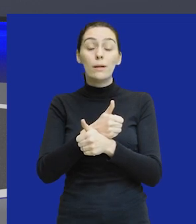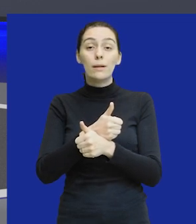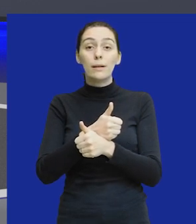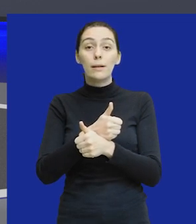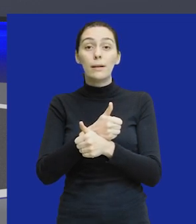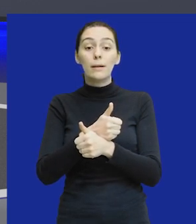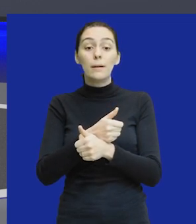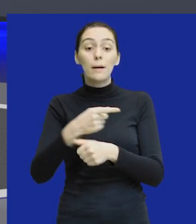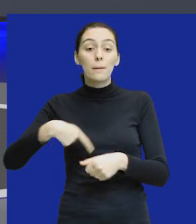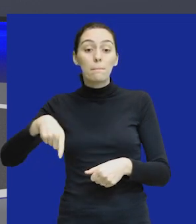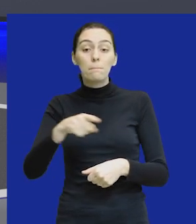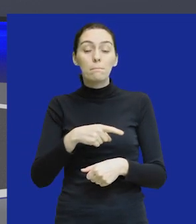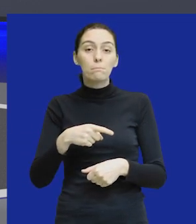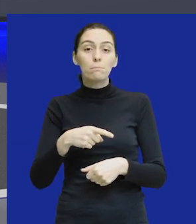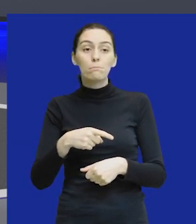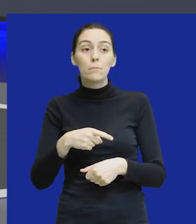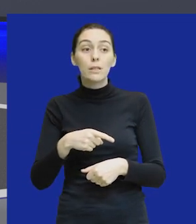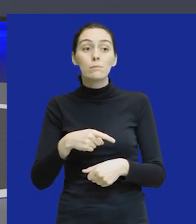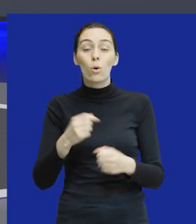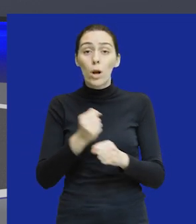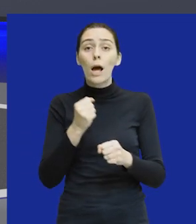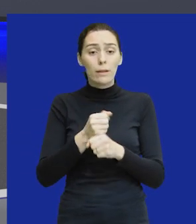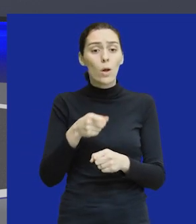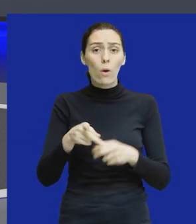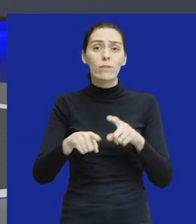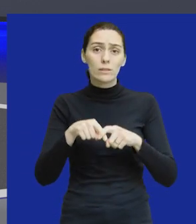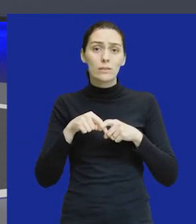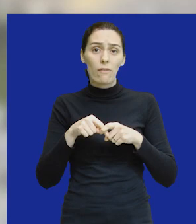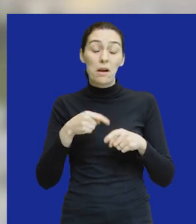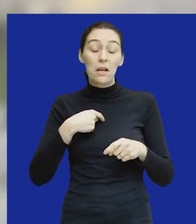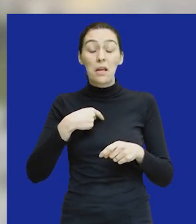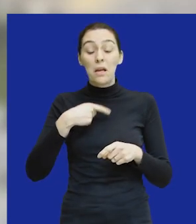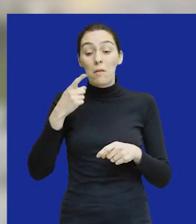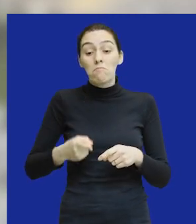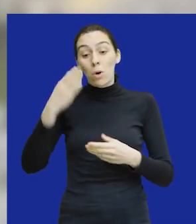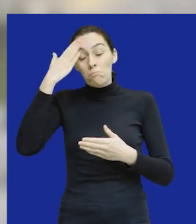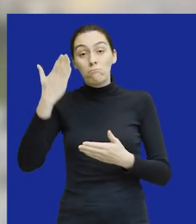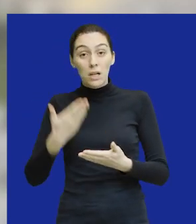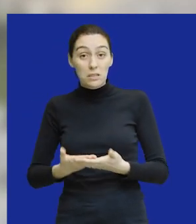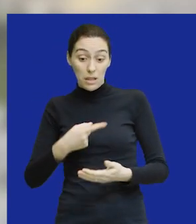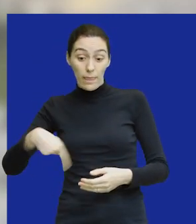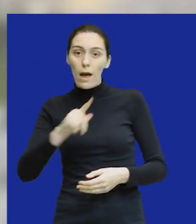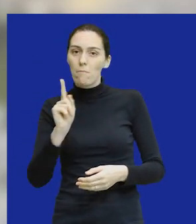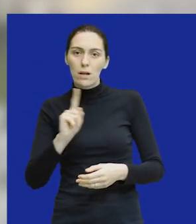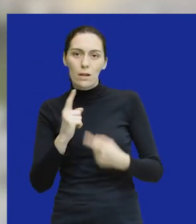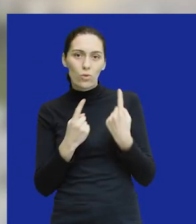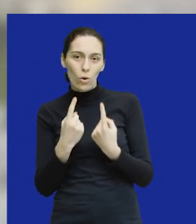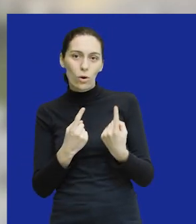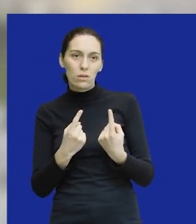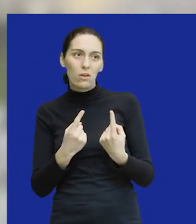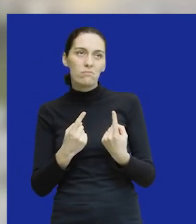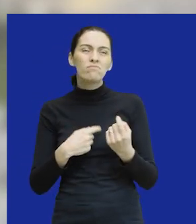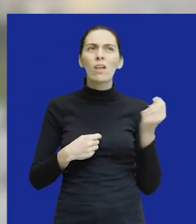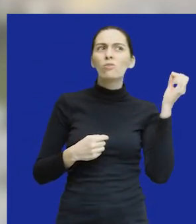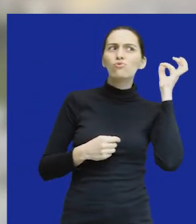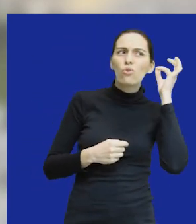u mjesecu studenom razmatramo sve te stvari i moram priznati da dok se nama nije dogodilo to s dijabetesom, to je na